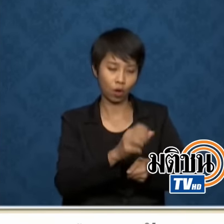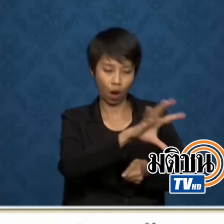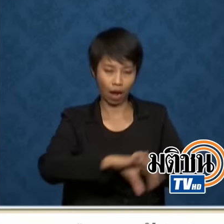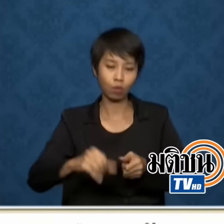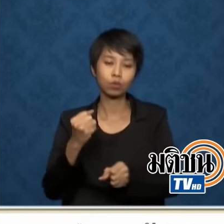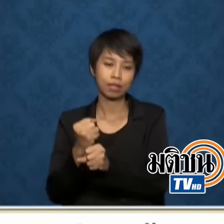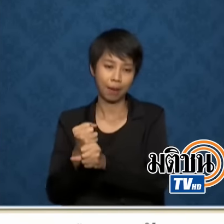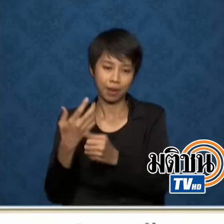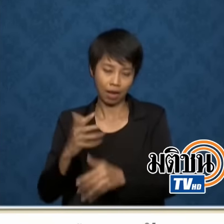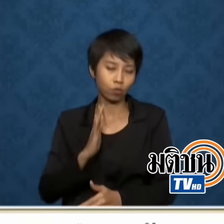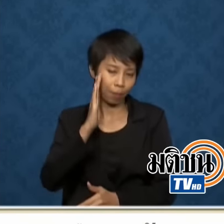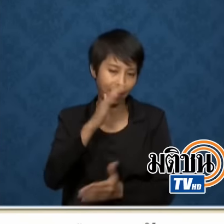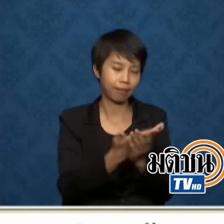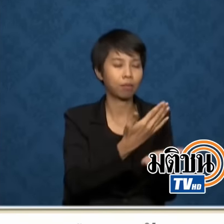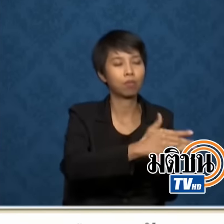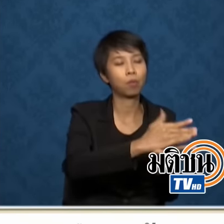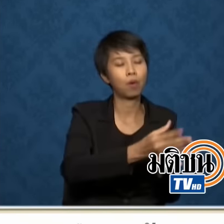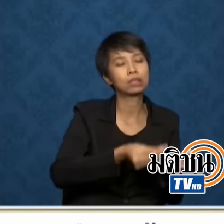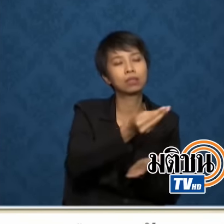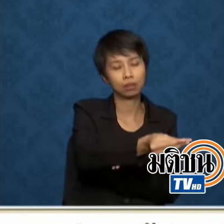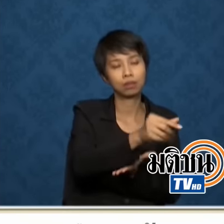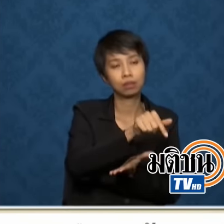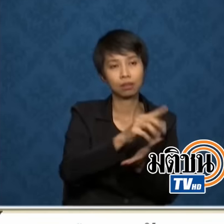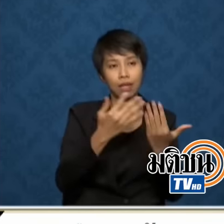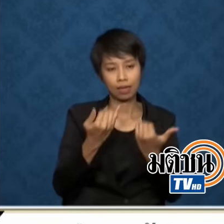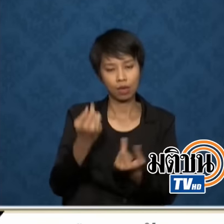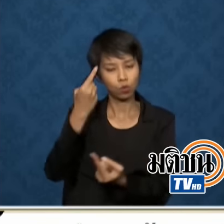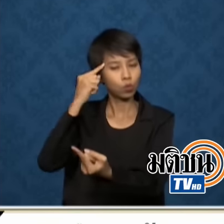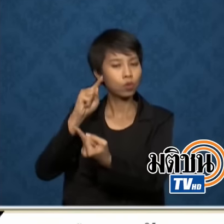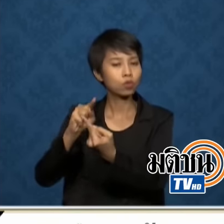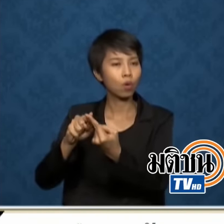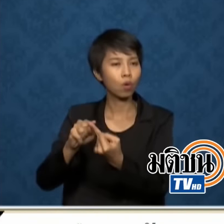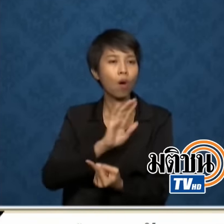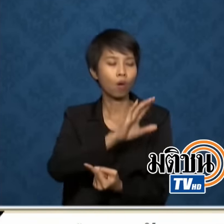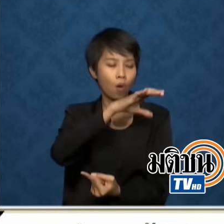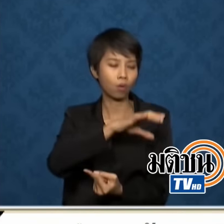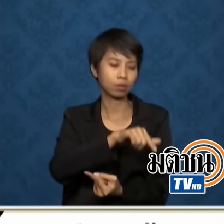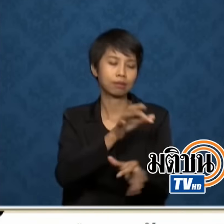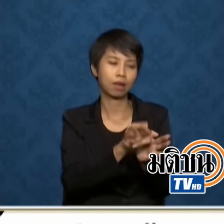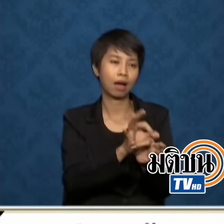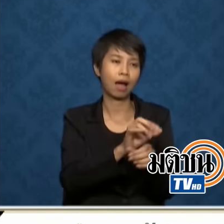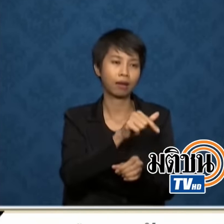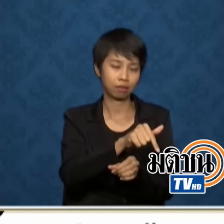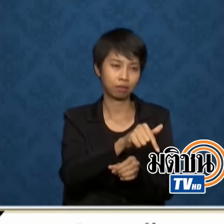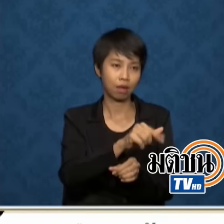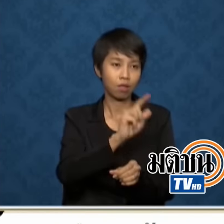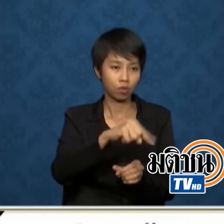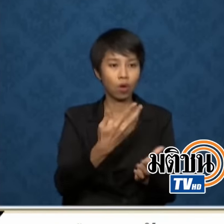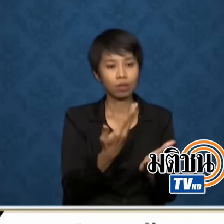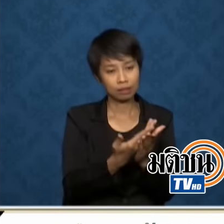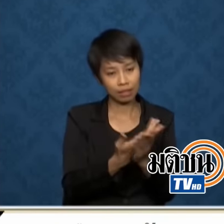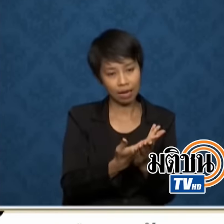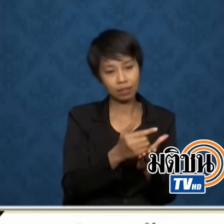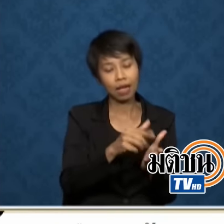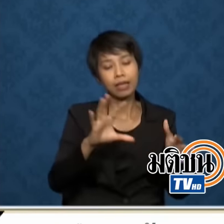ล้วก็ใช้คืนทีหลังนะคะแต่วัตถุประสงค์ของการดำเนินธุรกิจของธกส.เองเนี่ยก็พูดไว้อย่างชัดเจนว่าให้เป็นสถาบันการเ